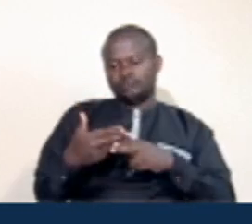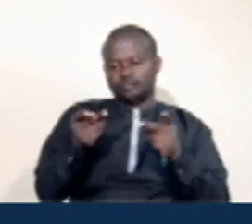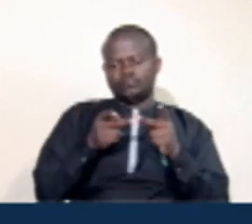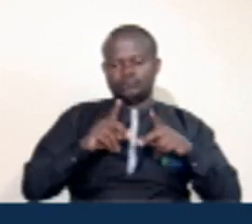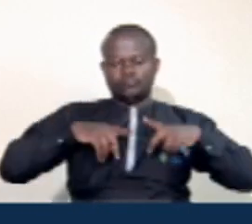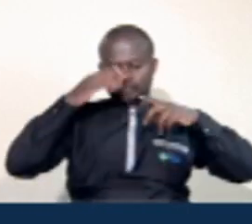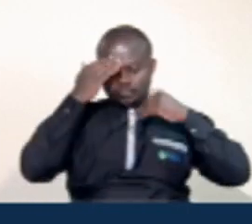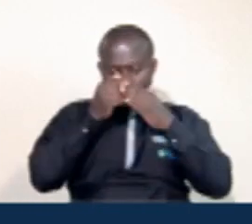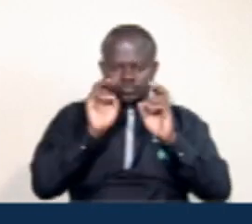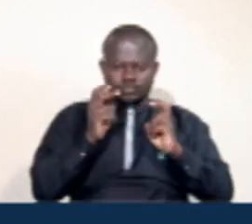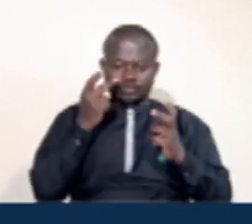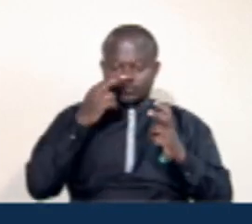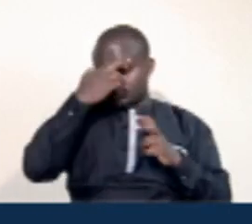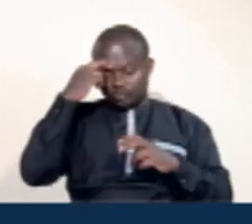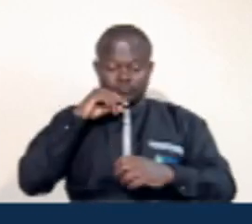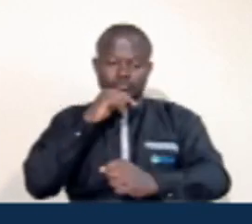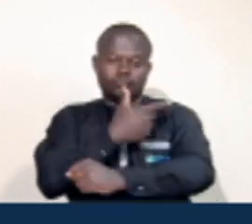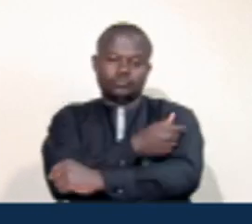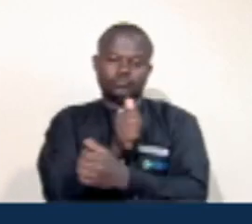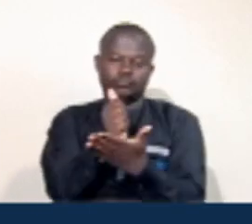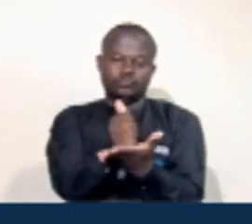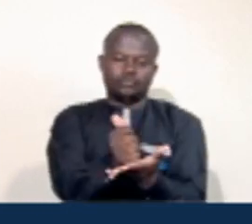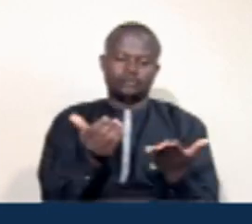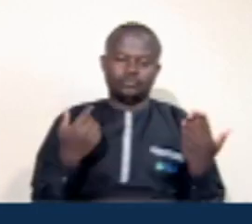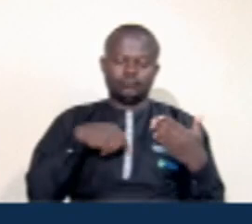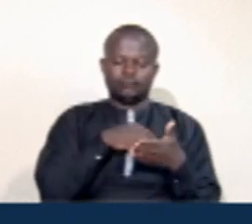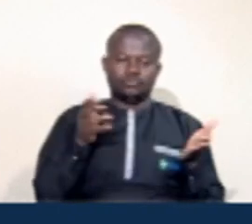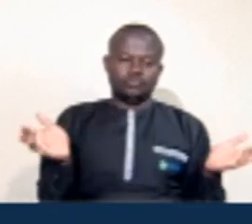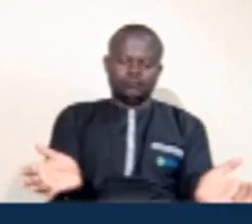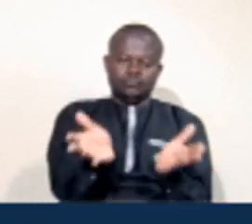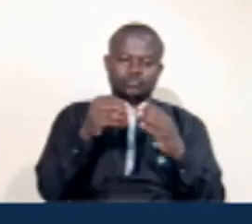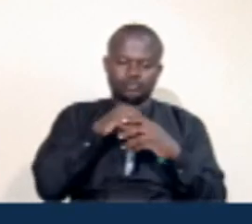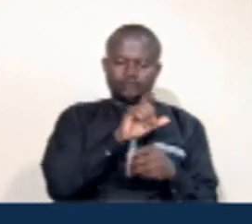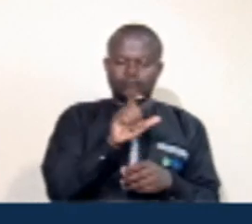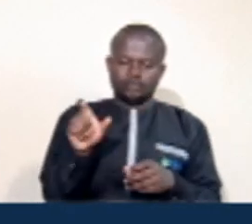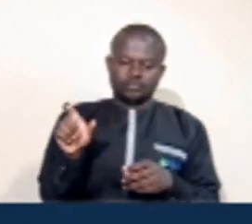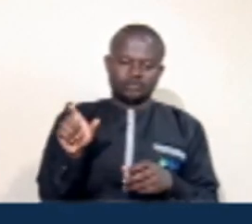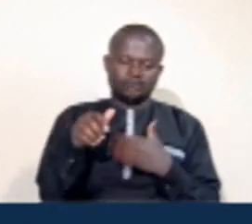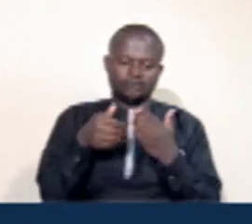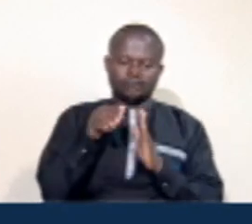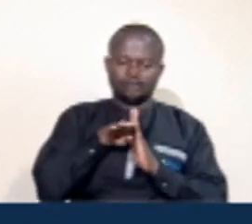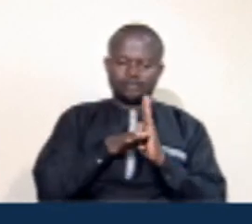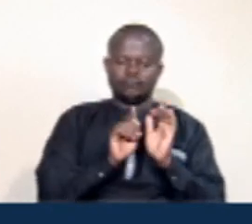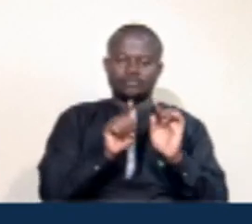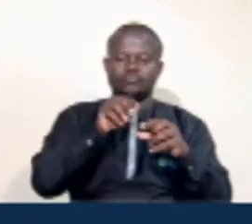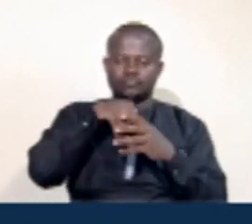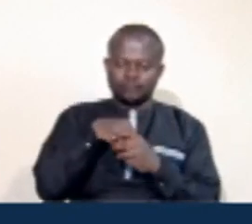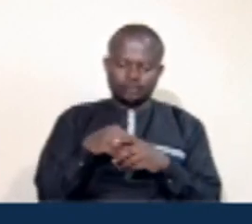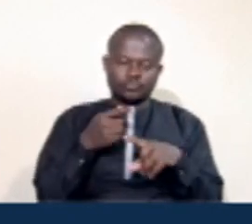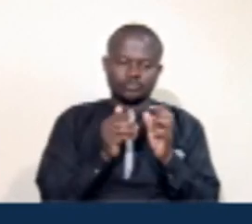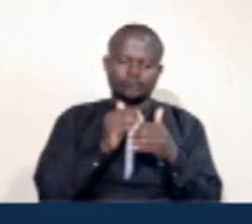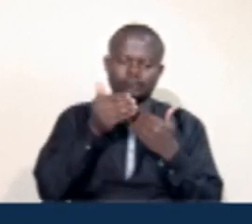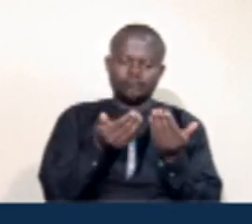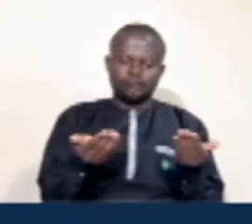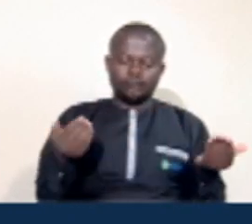ngo tube twareba impamvu badakingirwa no kubafasha gukingirwa tukaba dukangurira ababyeyi rero ko muri iki cyumweru n'abakuru ba iyo gahunda bayitabira abana